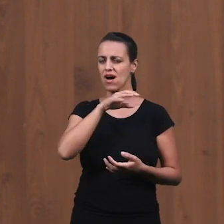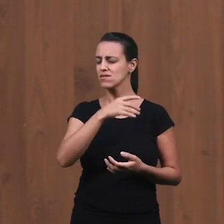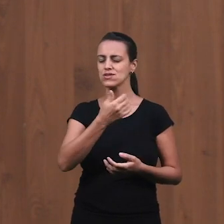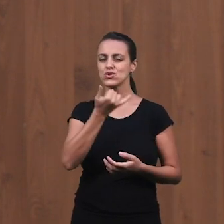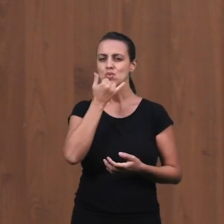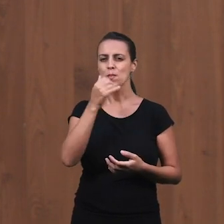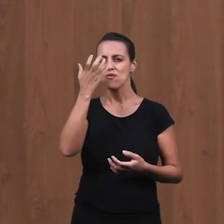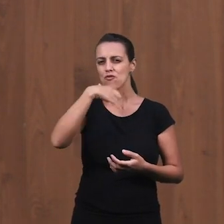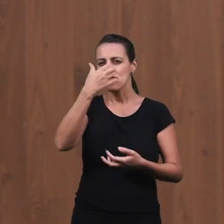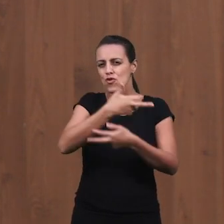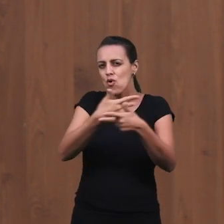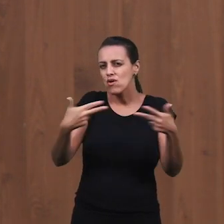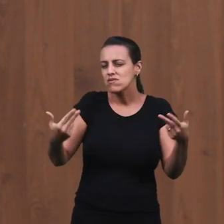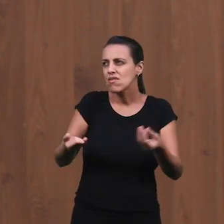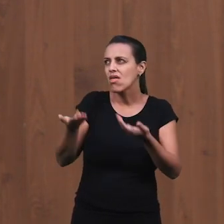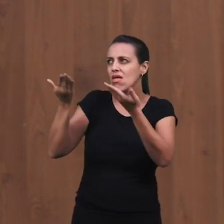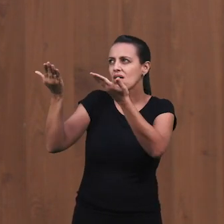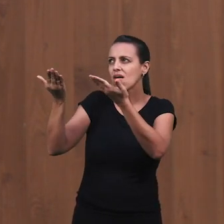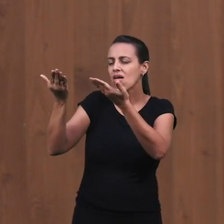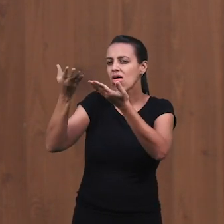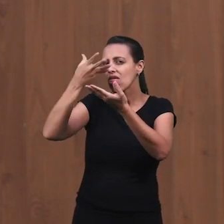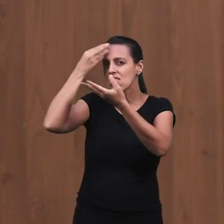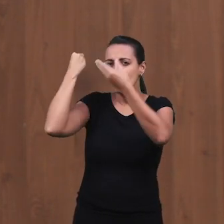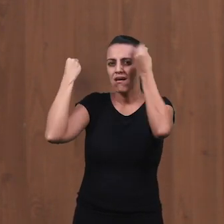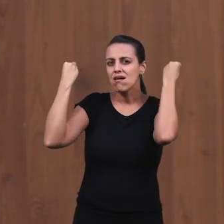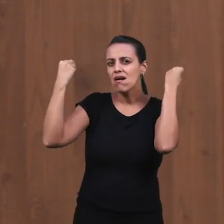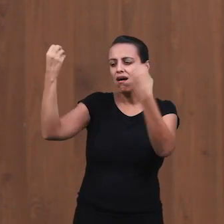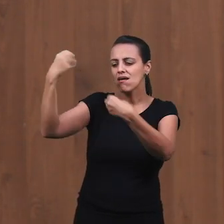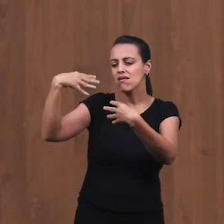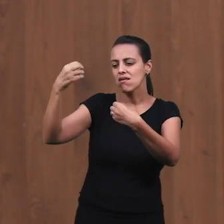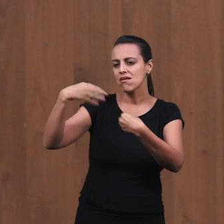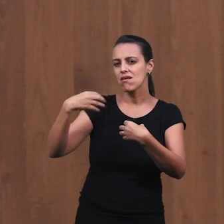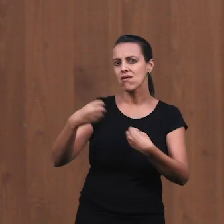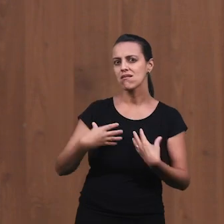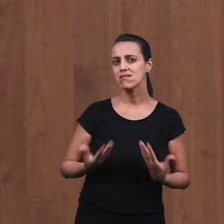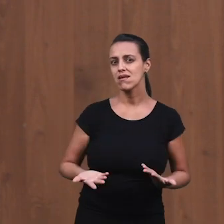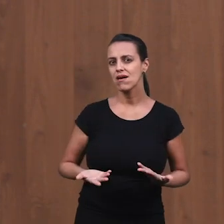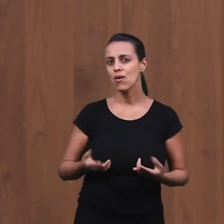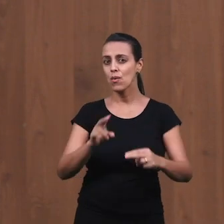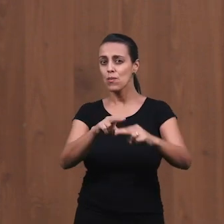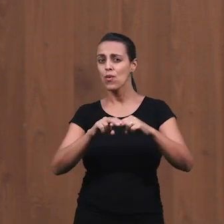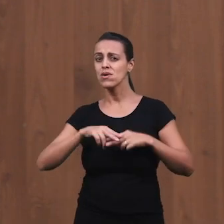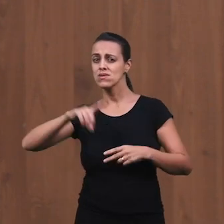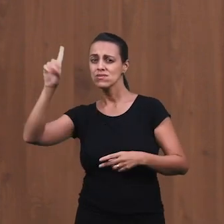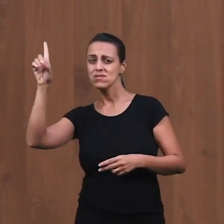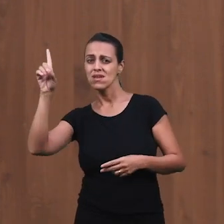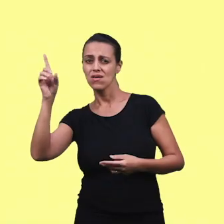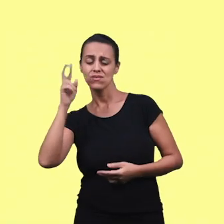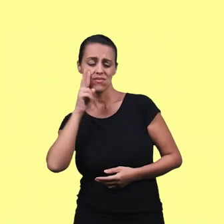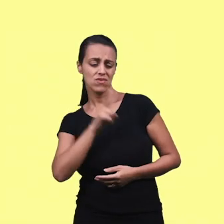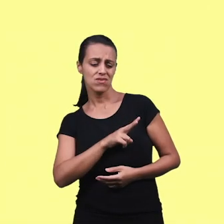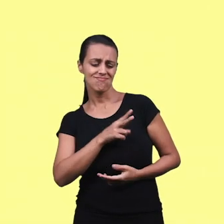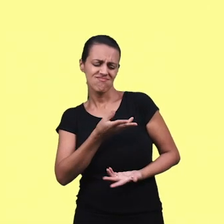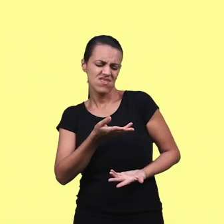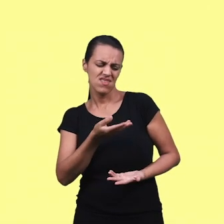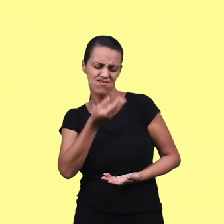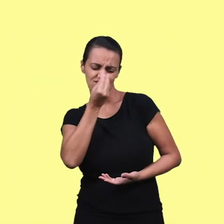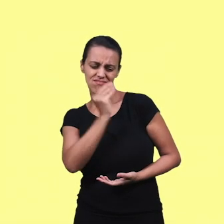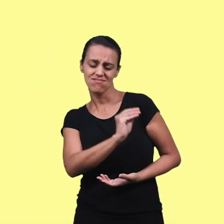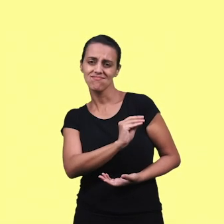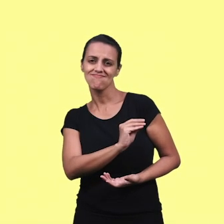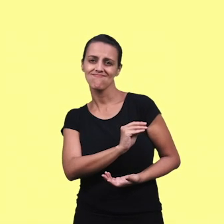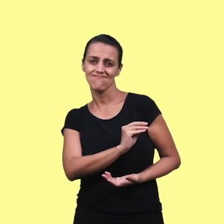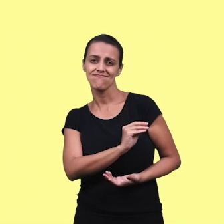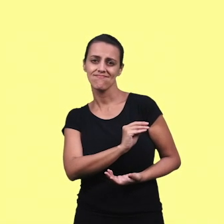ne s'est pas rappelé de ce que Dieu avait enseigné à ses parents. Et Dieu ainsi n'a pas regardé à